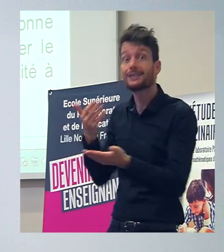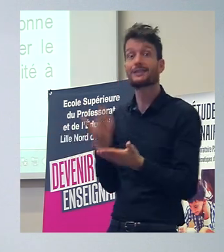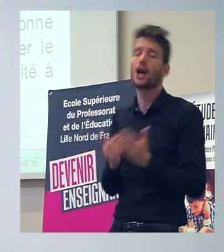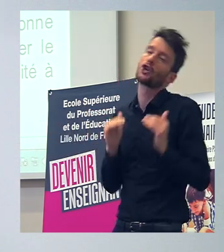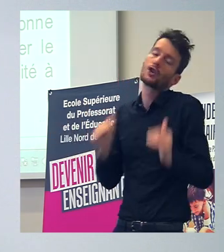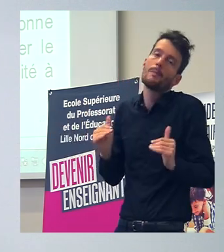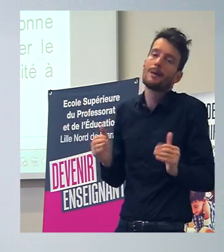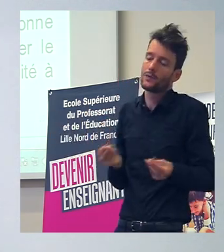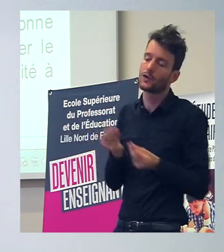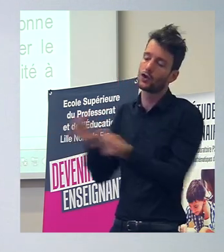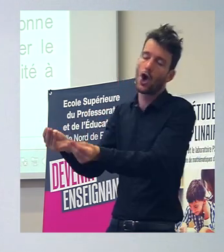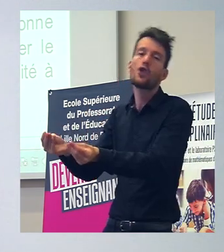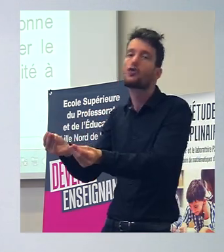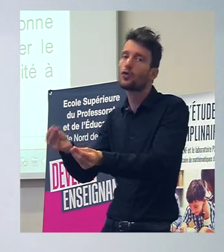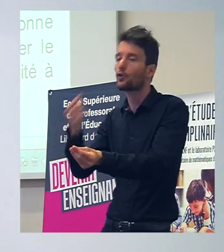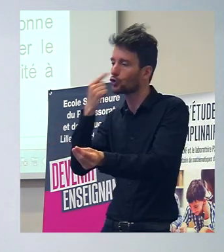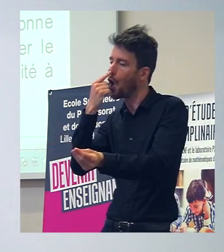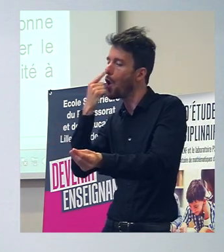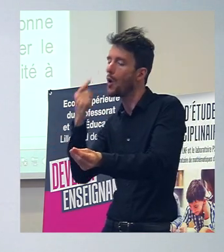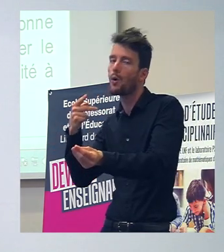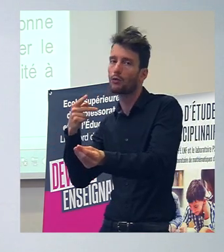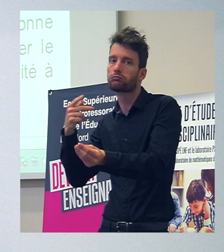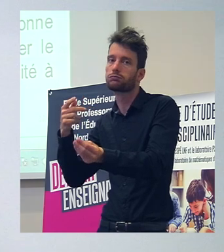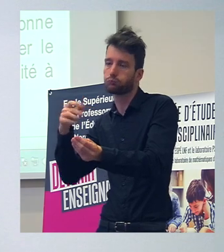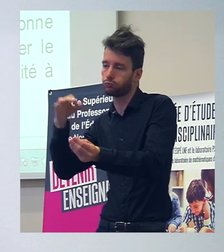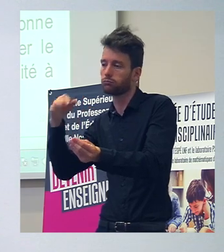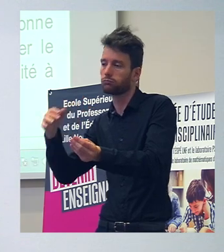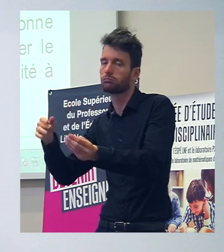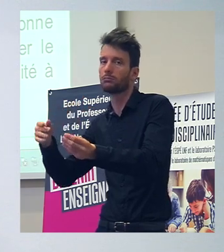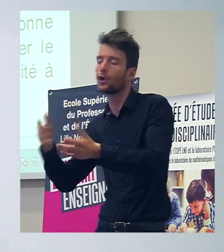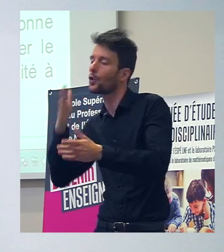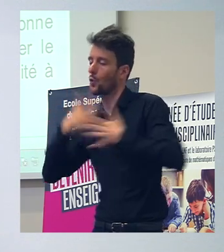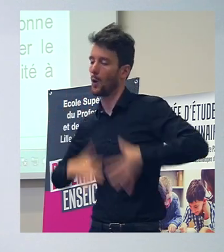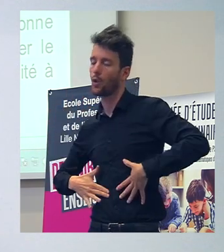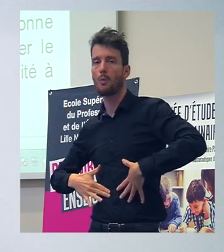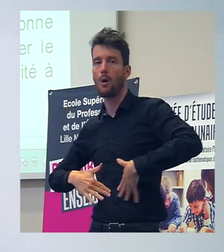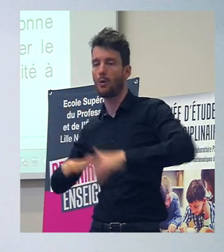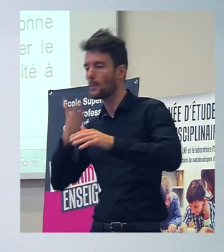une plus grande probabilité pour améliorer leur comportement. Voilà.